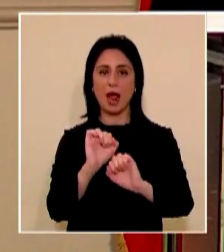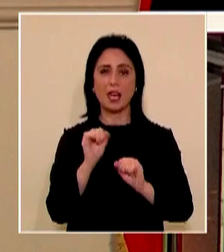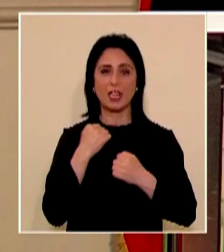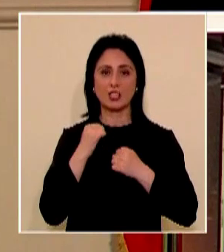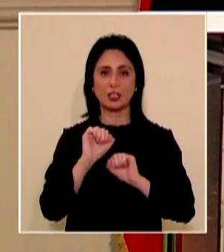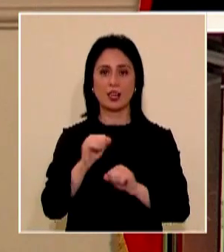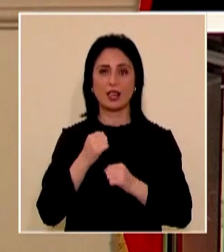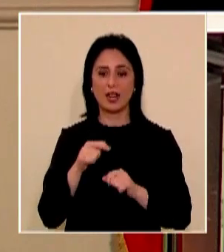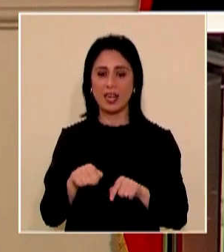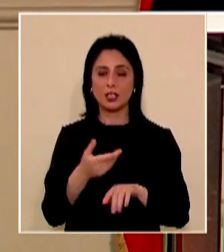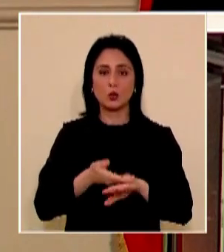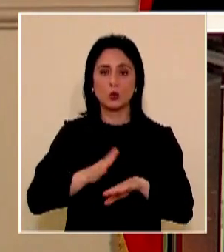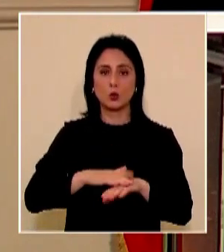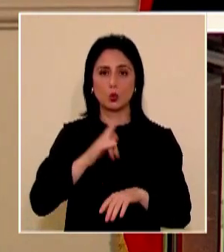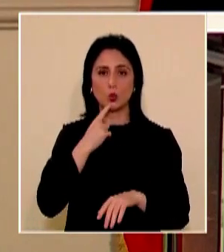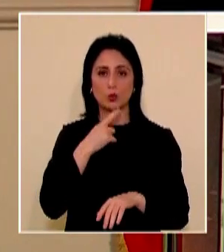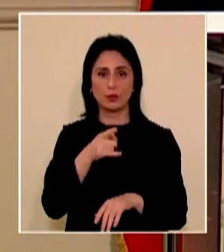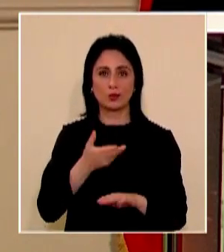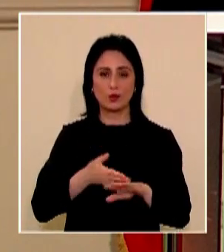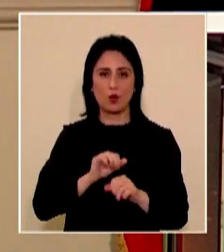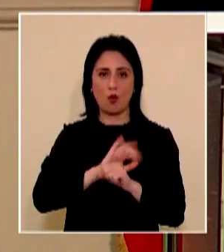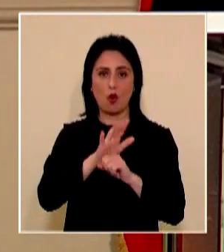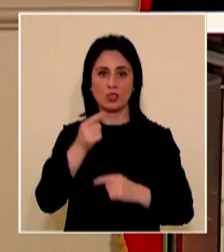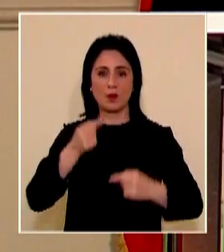jest nam w walce z pandemią koronawirusa